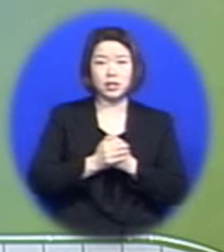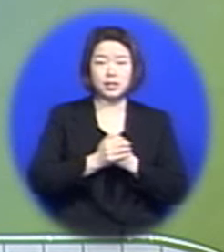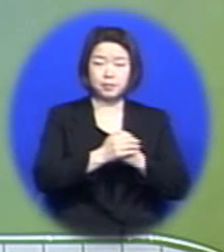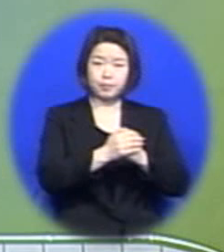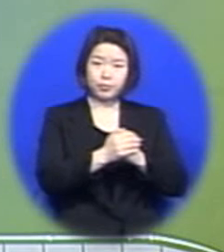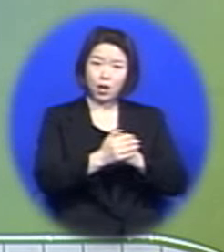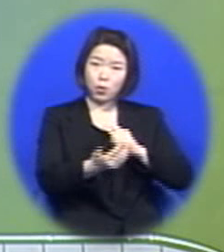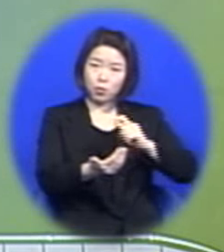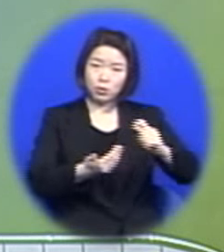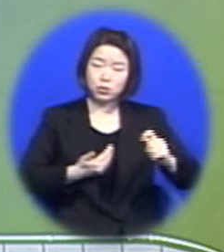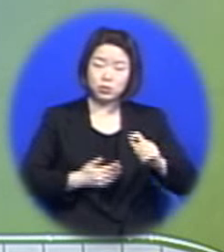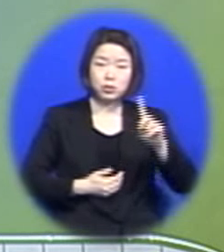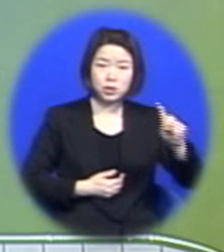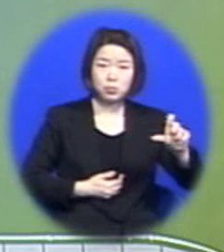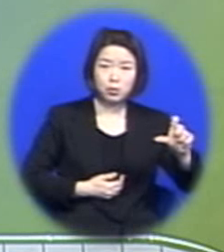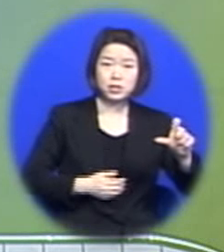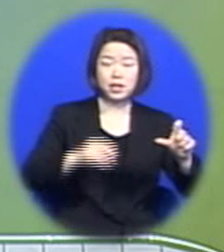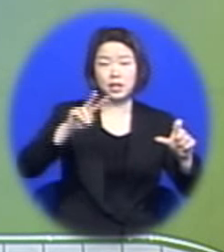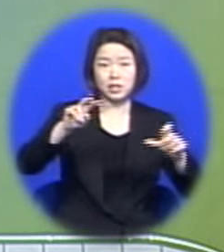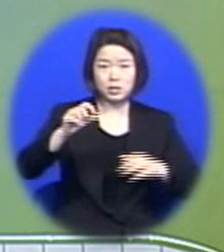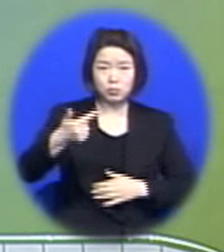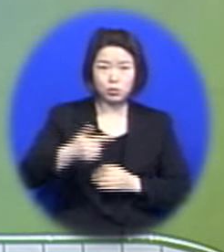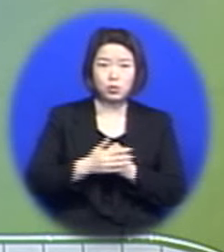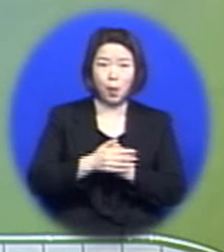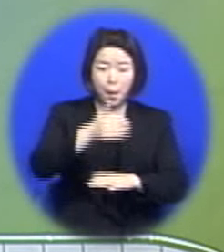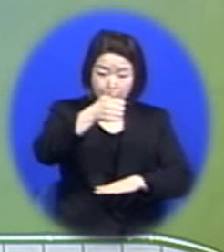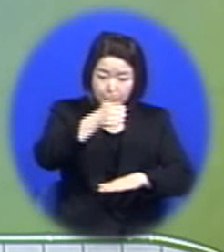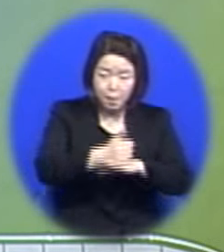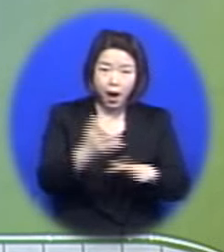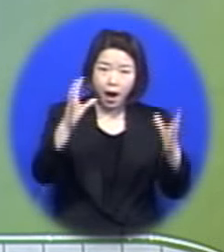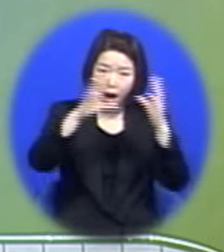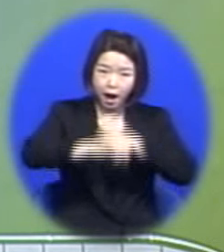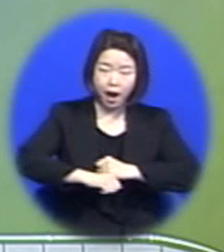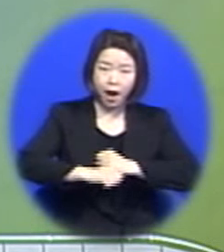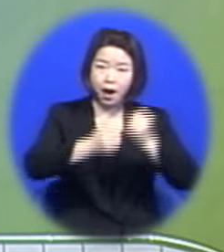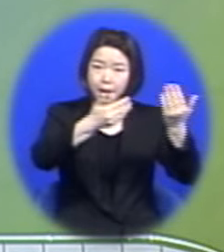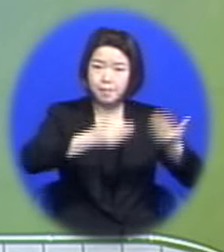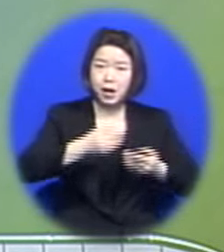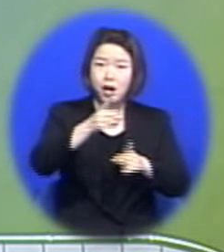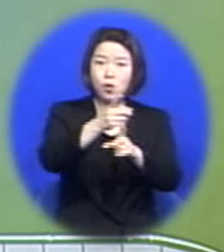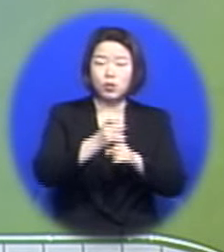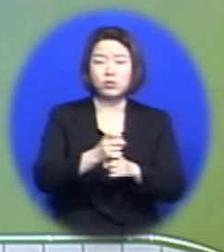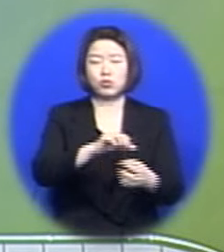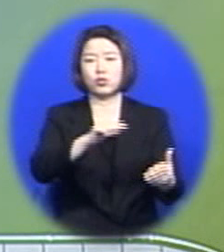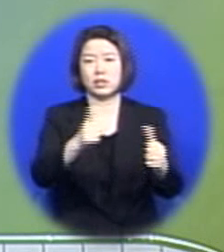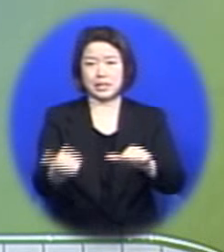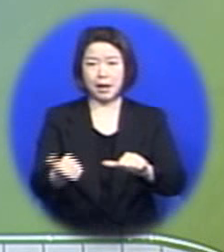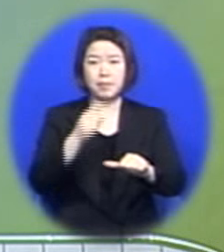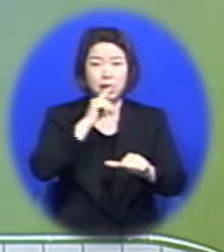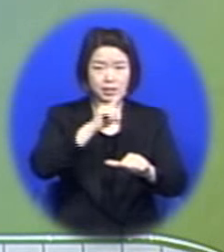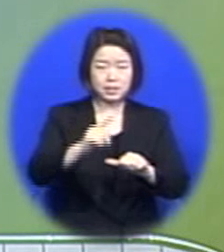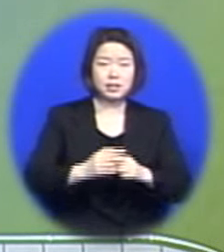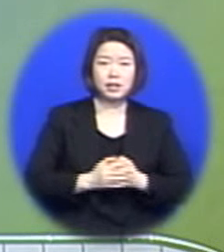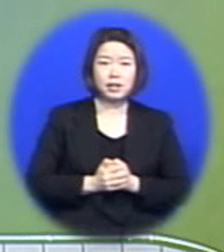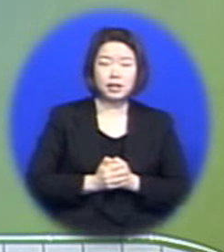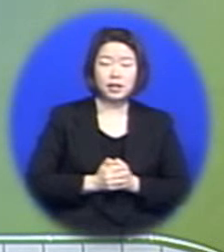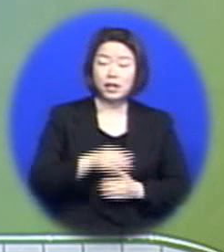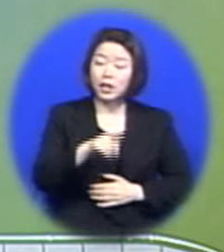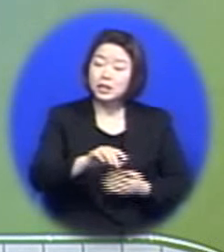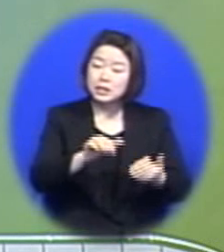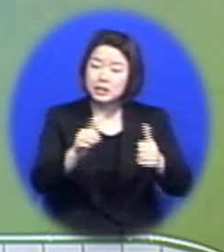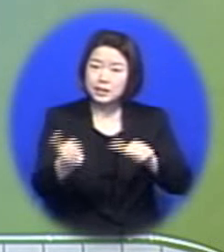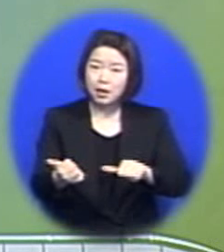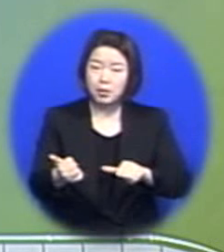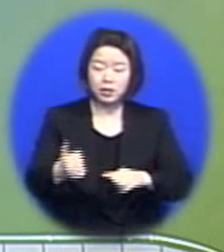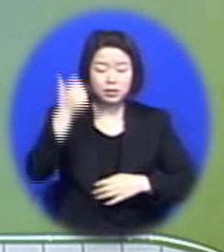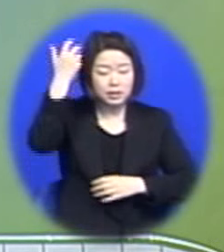고린도전서 15장 26절에 마지막에 멸망받을 원수는 사망이라. 이 사망은